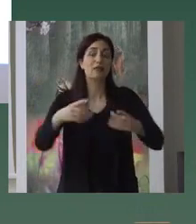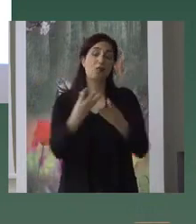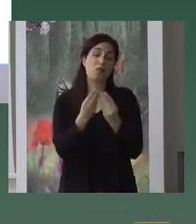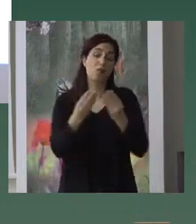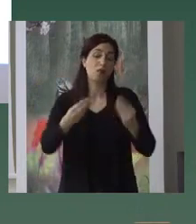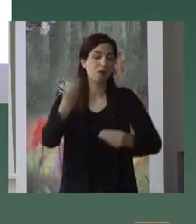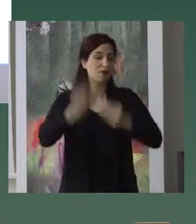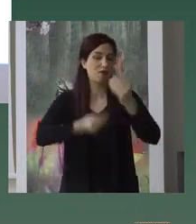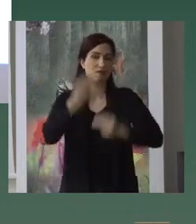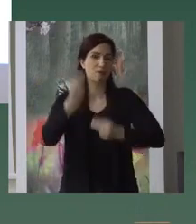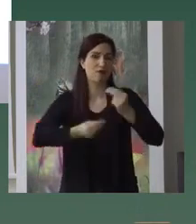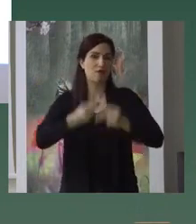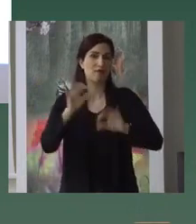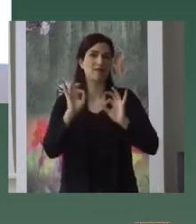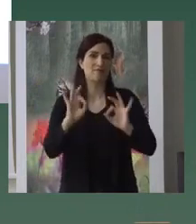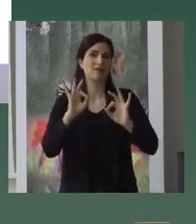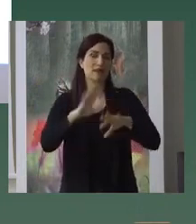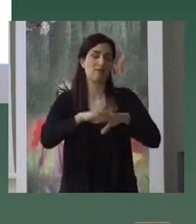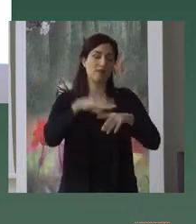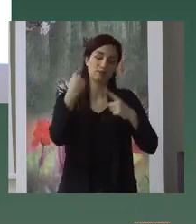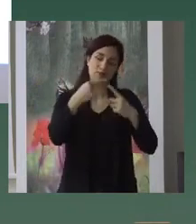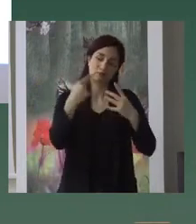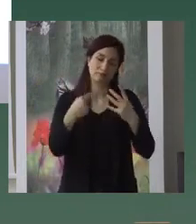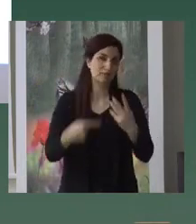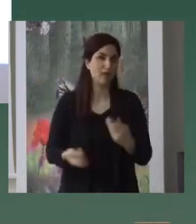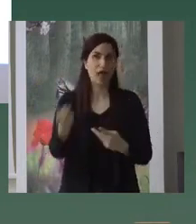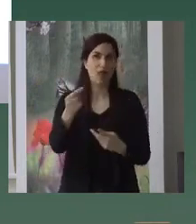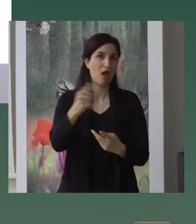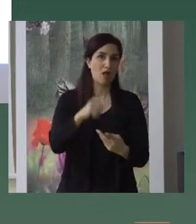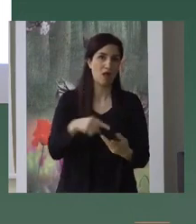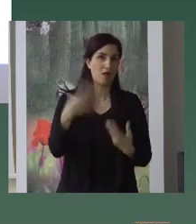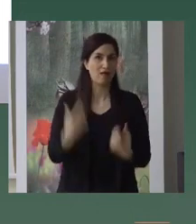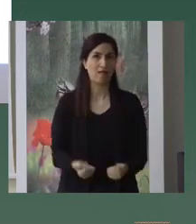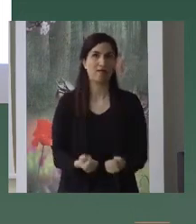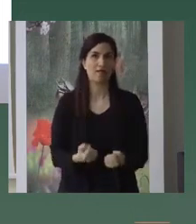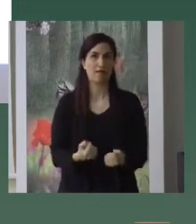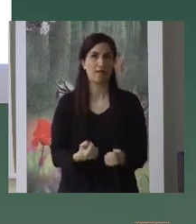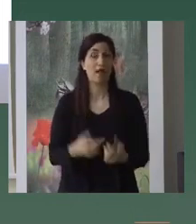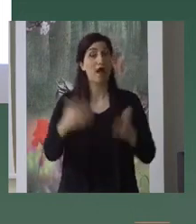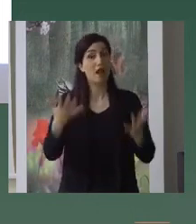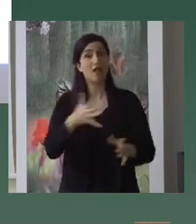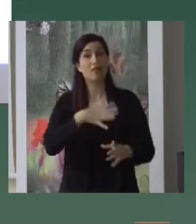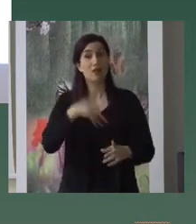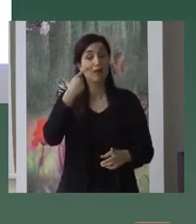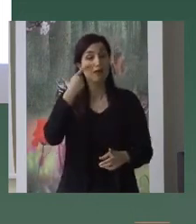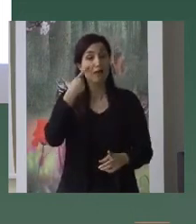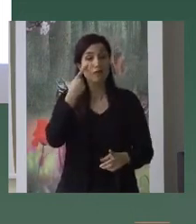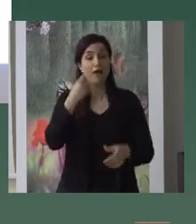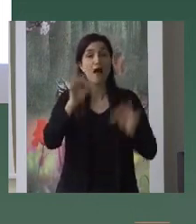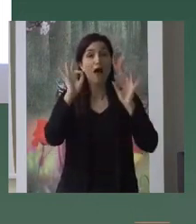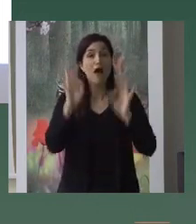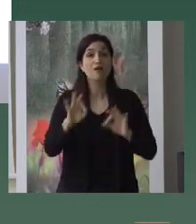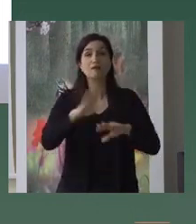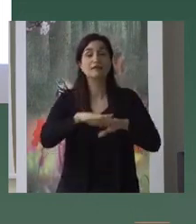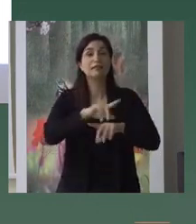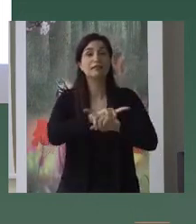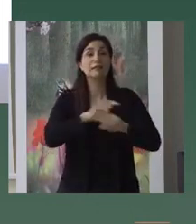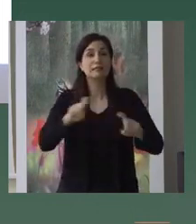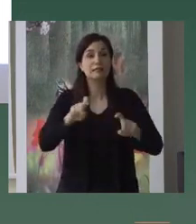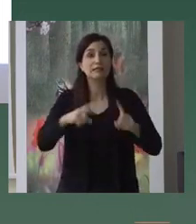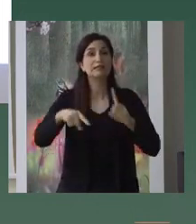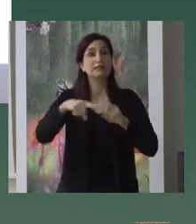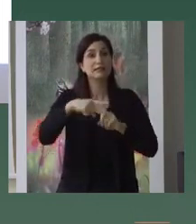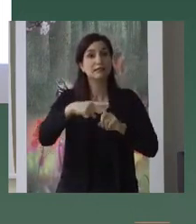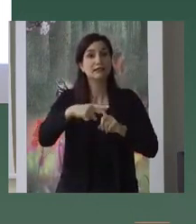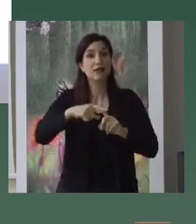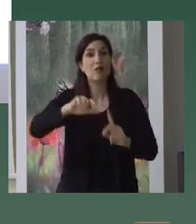αλληλένδετα, αλλά και παράλληλα να δώσει ακριβώς αυτό το μήνυμα ότι η εκπαίδευση είναι ο μόνος τρόπος για